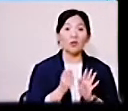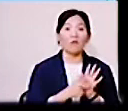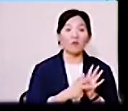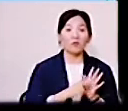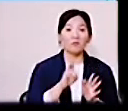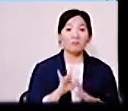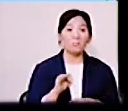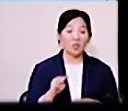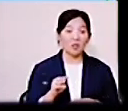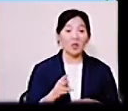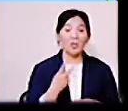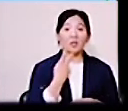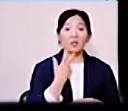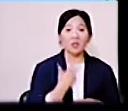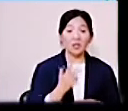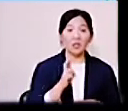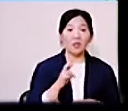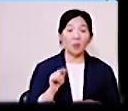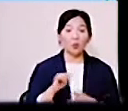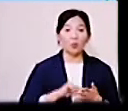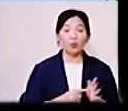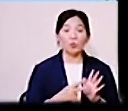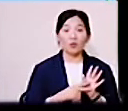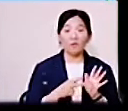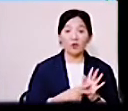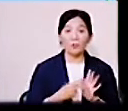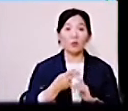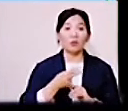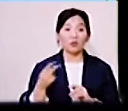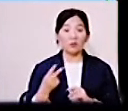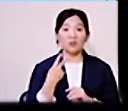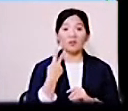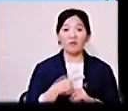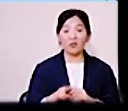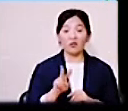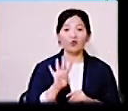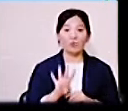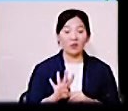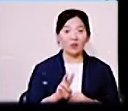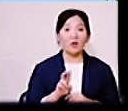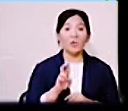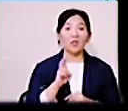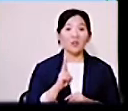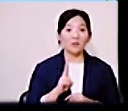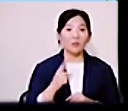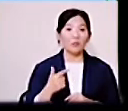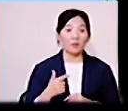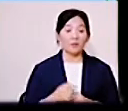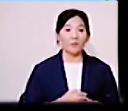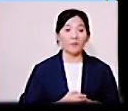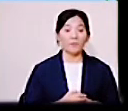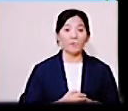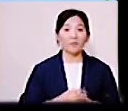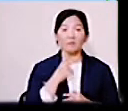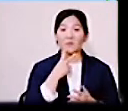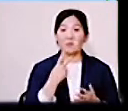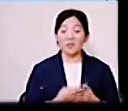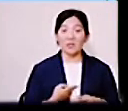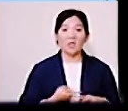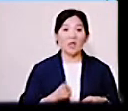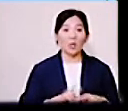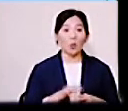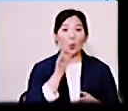бит. 3 килобайта умножить на 8 – получилось 24 килобайта. Посмотрите,